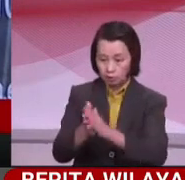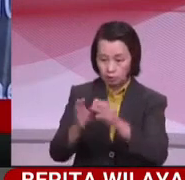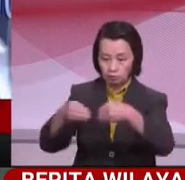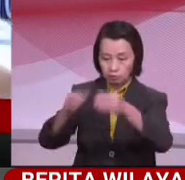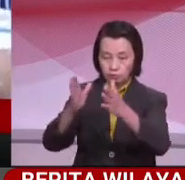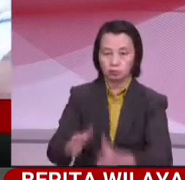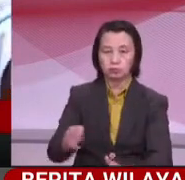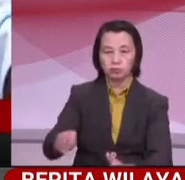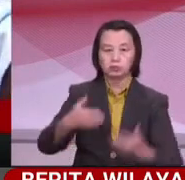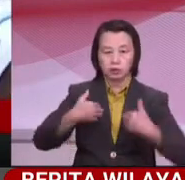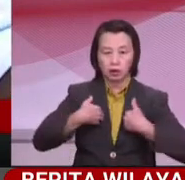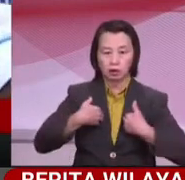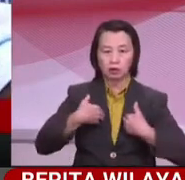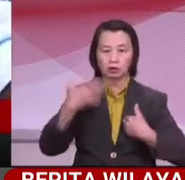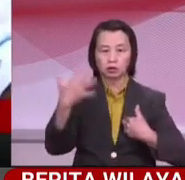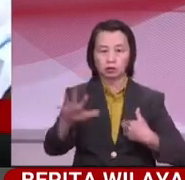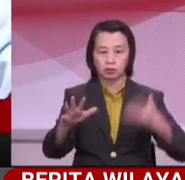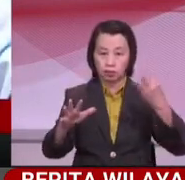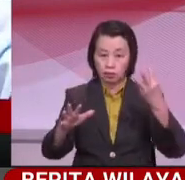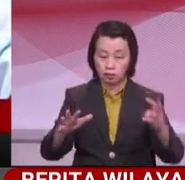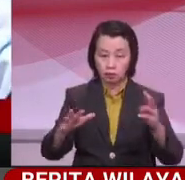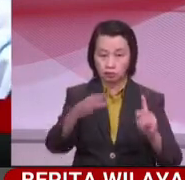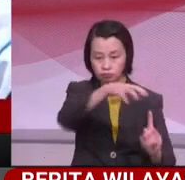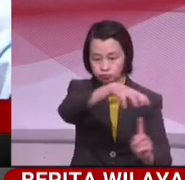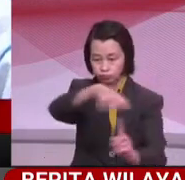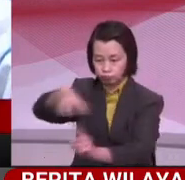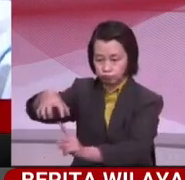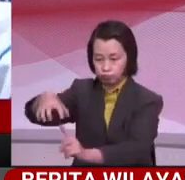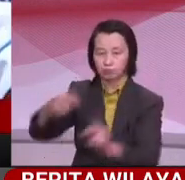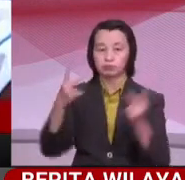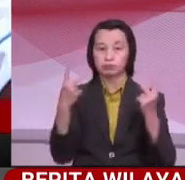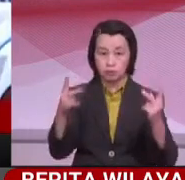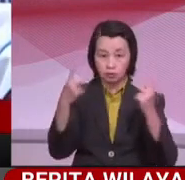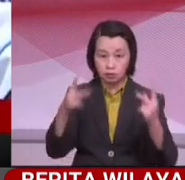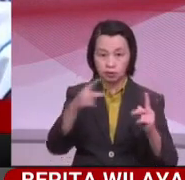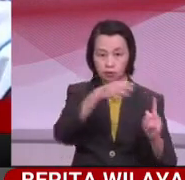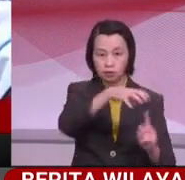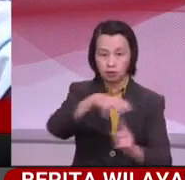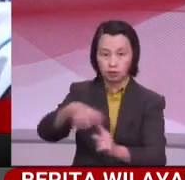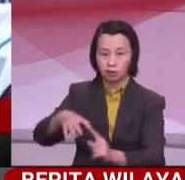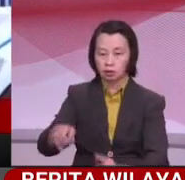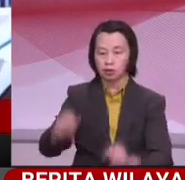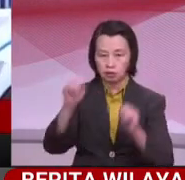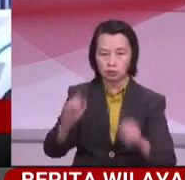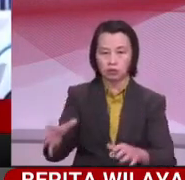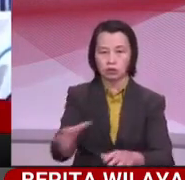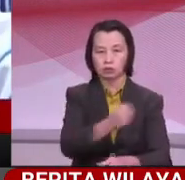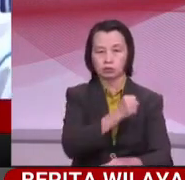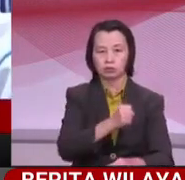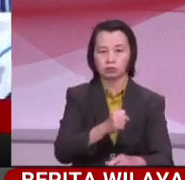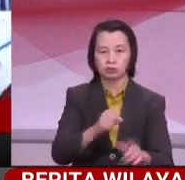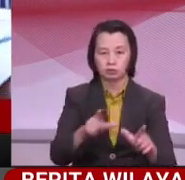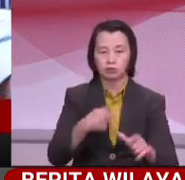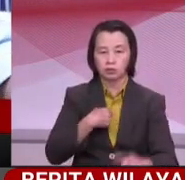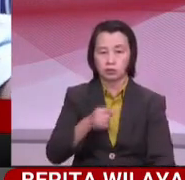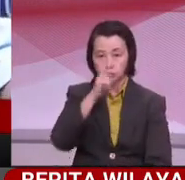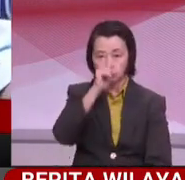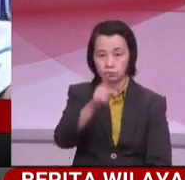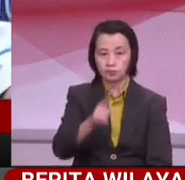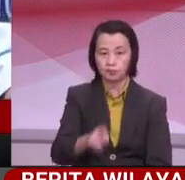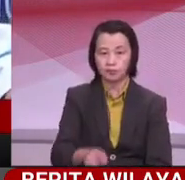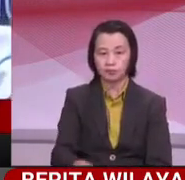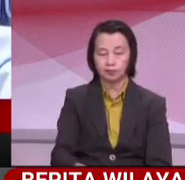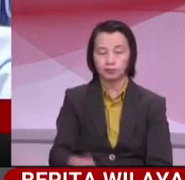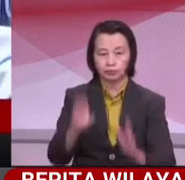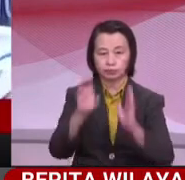zodiak wujud 15-16 saja kios kedai sih gitu dia meledak saya eyo